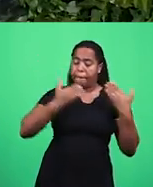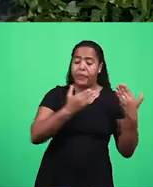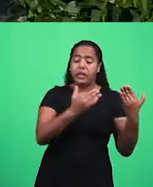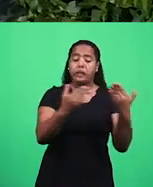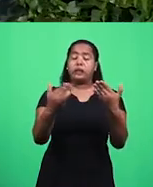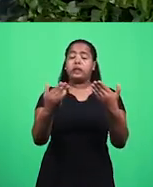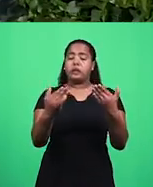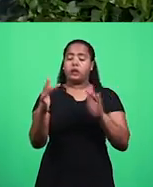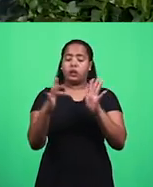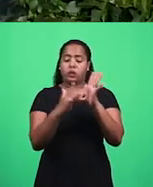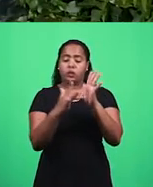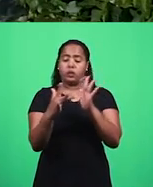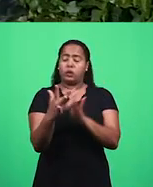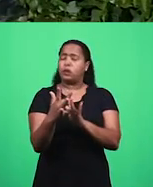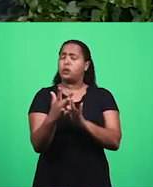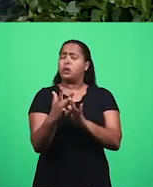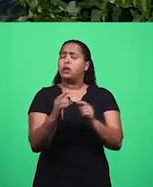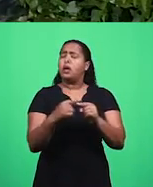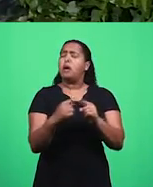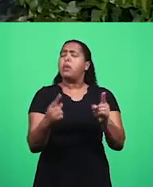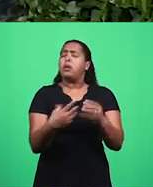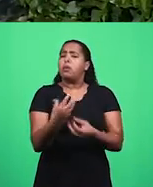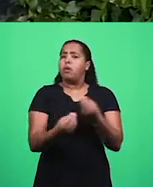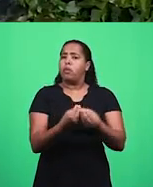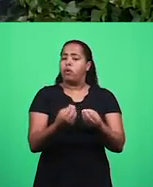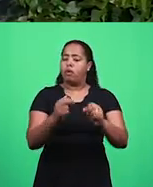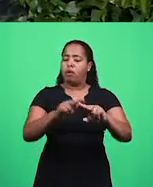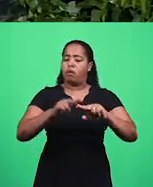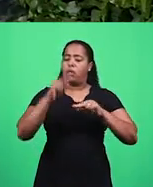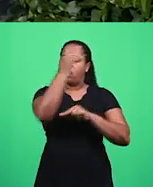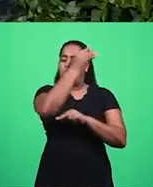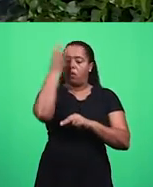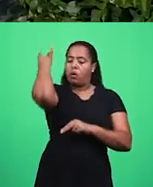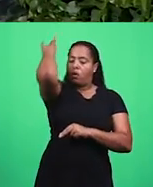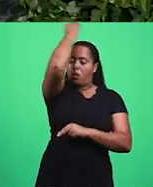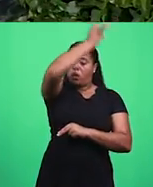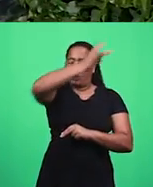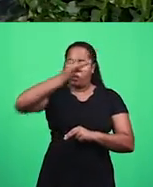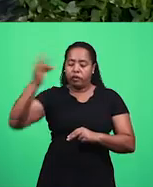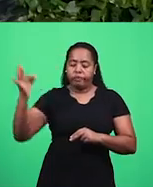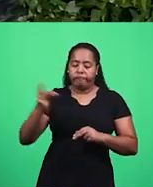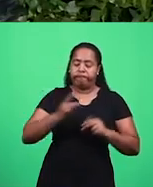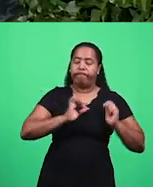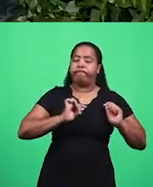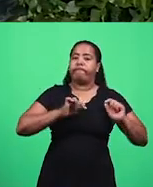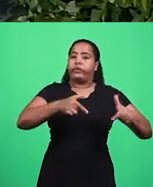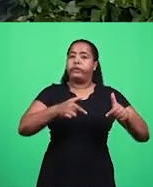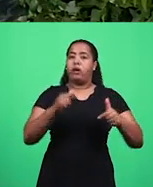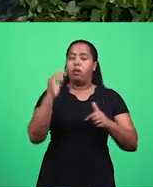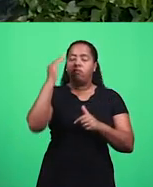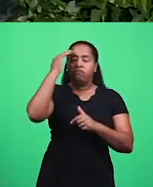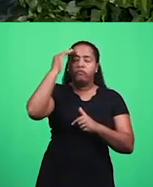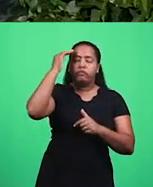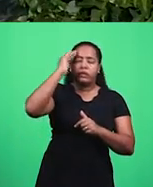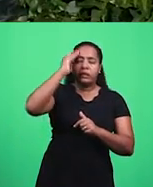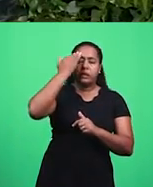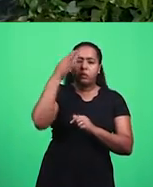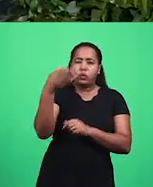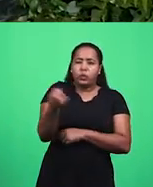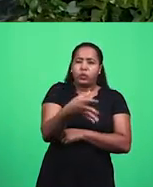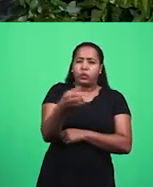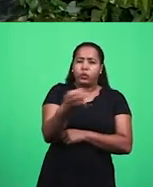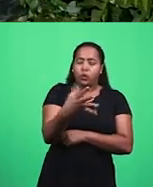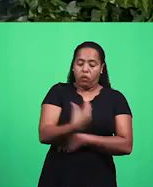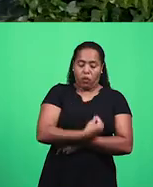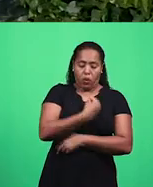открывая Иисуса в жизни человека посредством Духа Святого. Тогда у него появляется новое понимание, новая